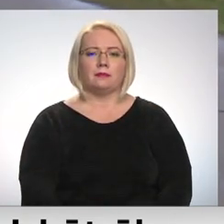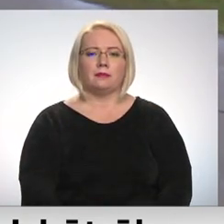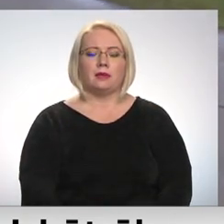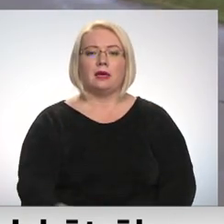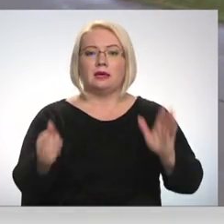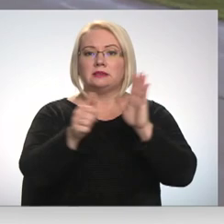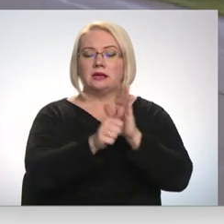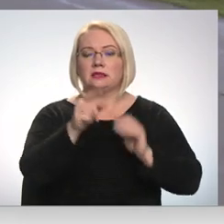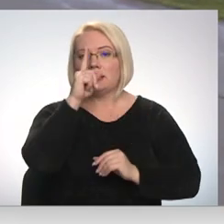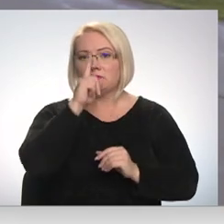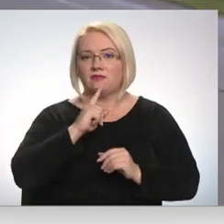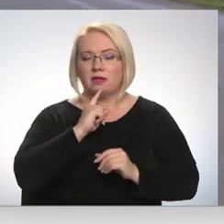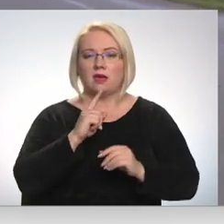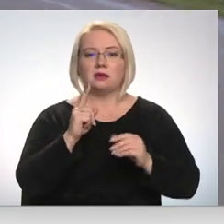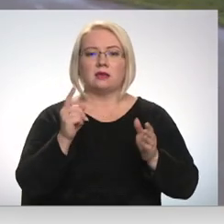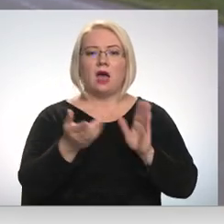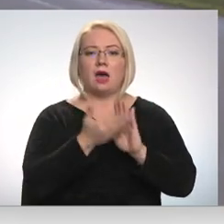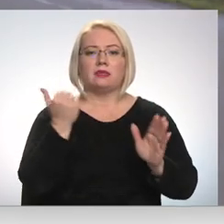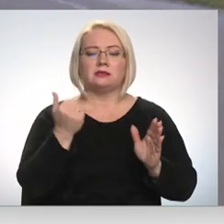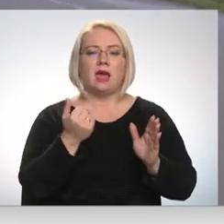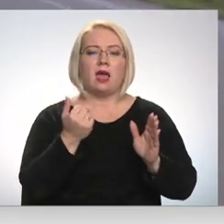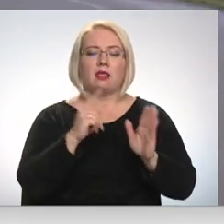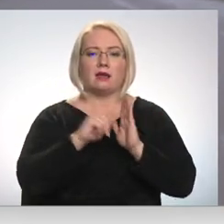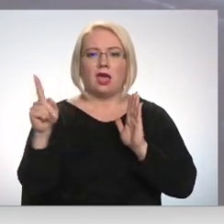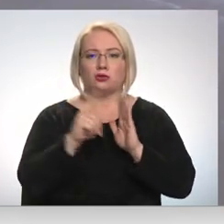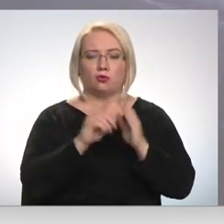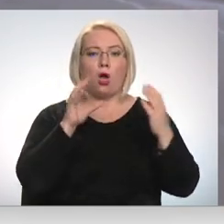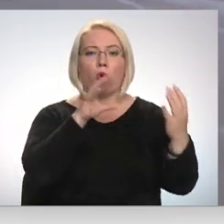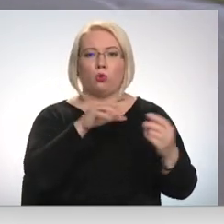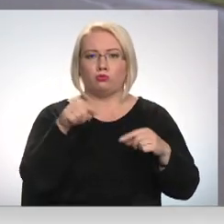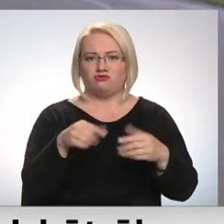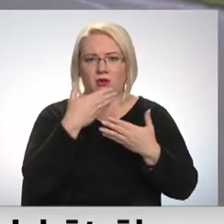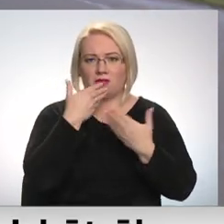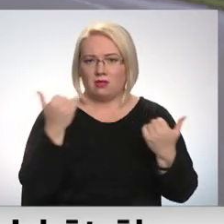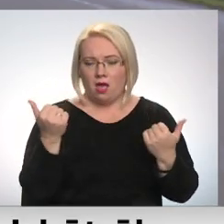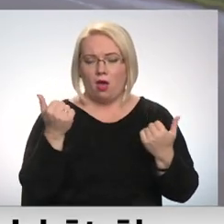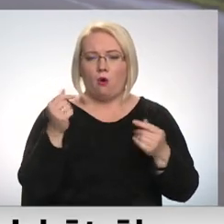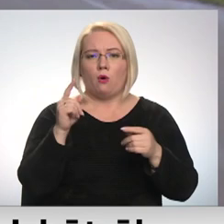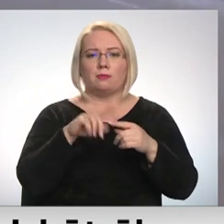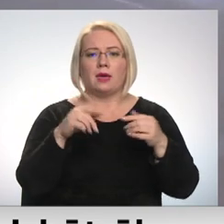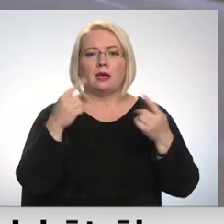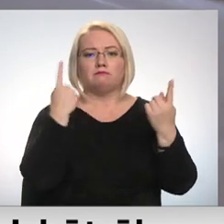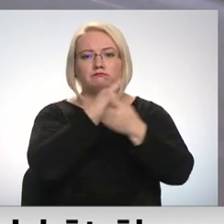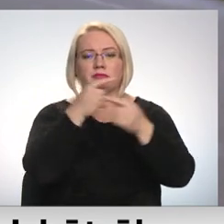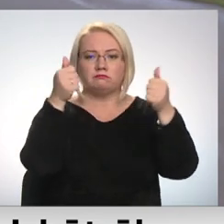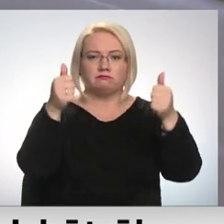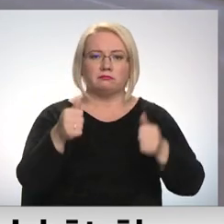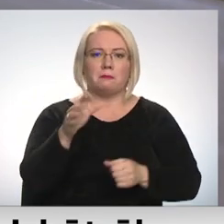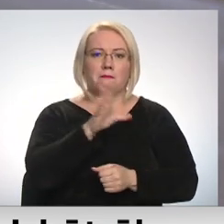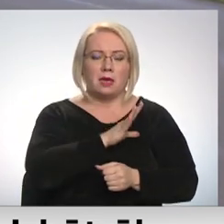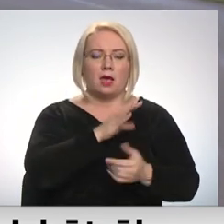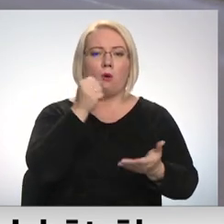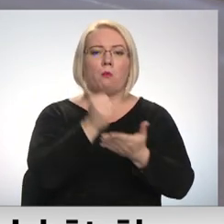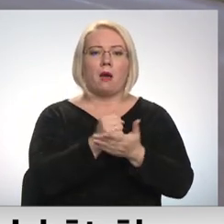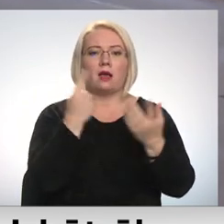Sēs dienās un svēt dienās atcēla reisus, tad autobusa vispār šeit nav. Pieslūdinājuma dēļa bija paziņojums un pagas